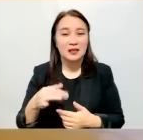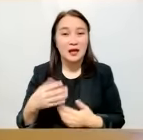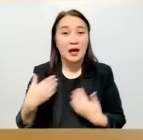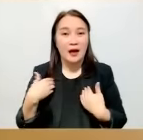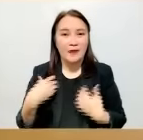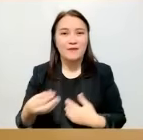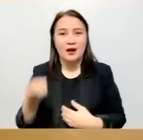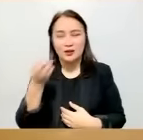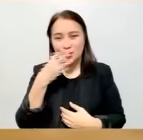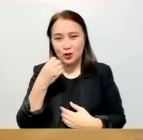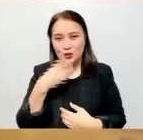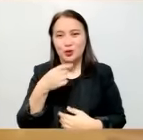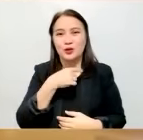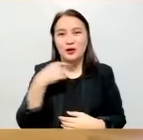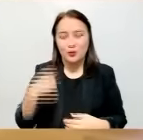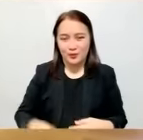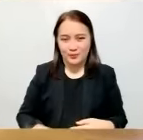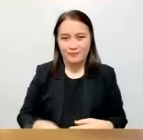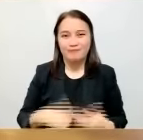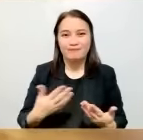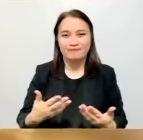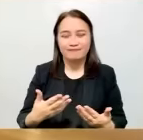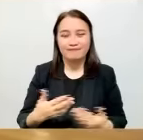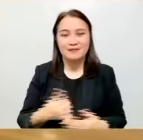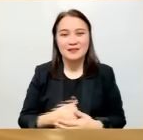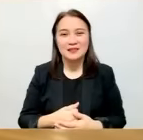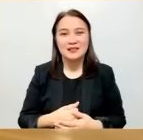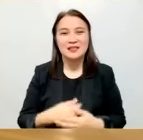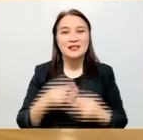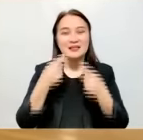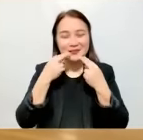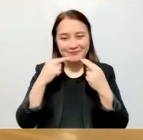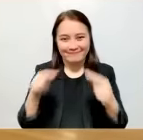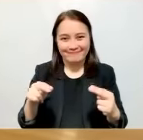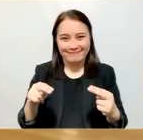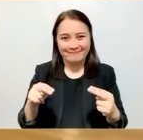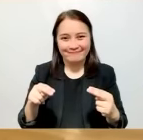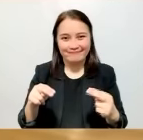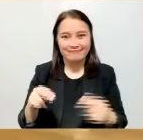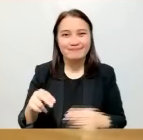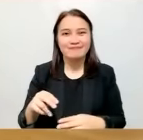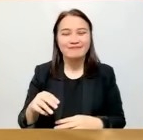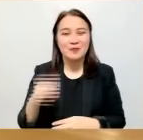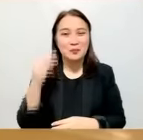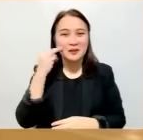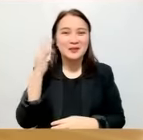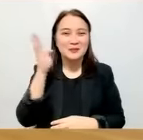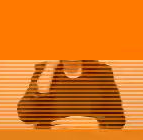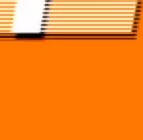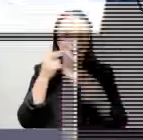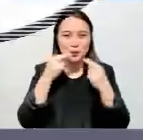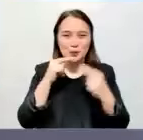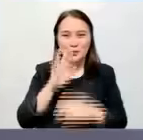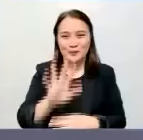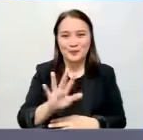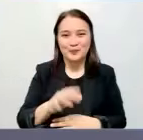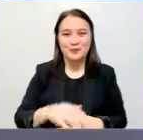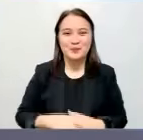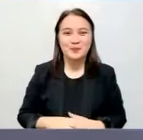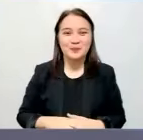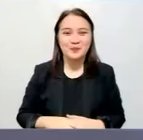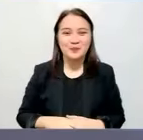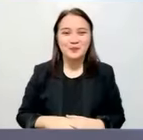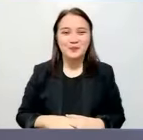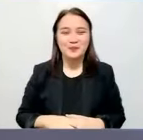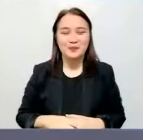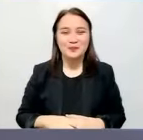Chinese Taipei. Nagbabalita mula sa frontline, Marty Bautista, News 5. At sa